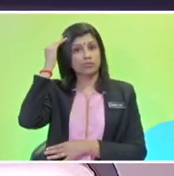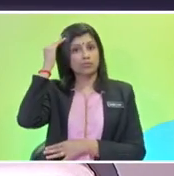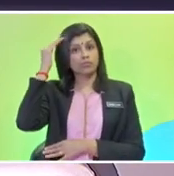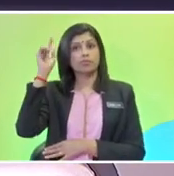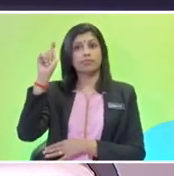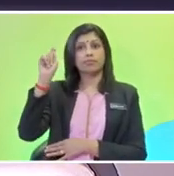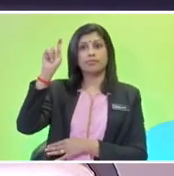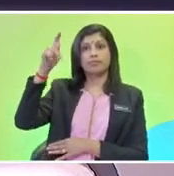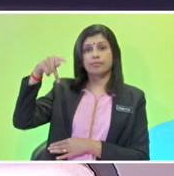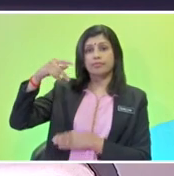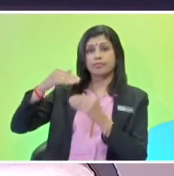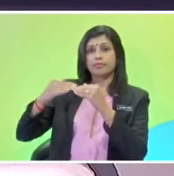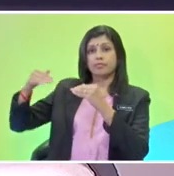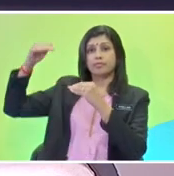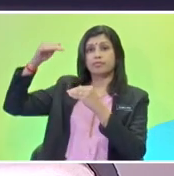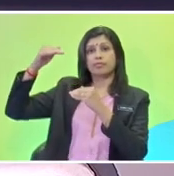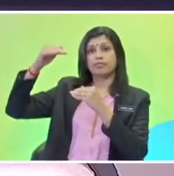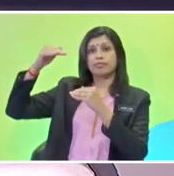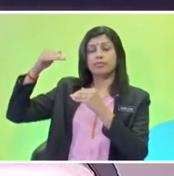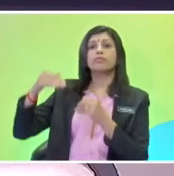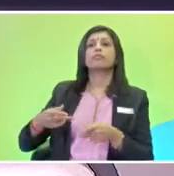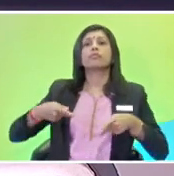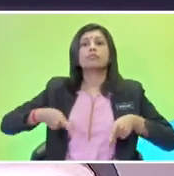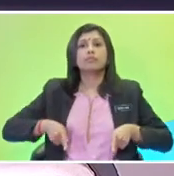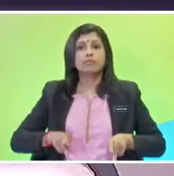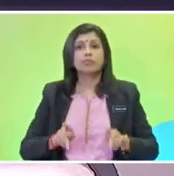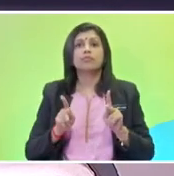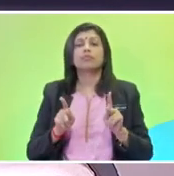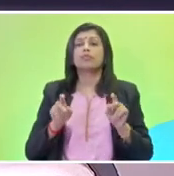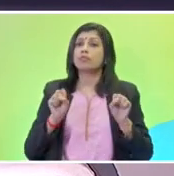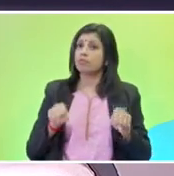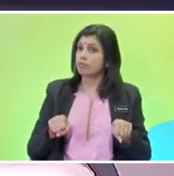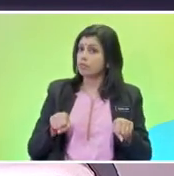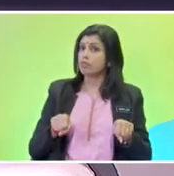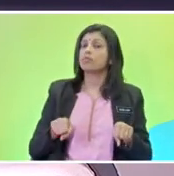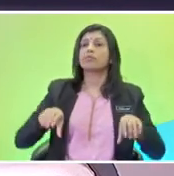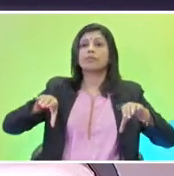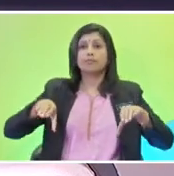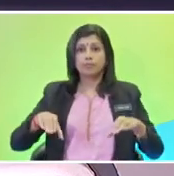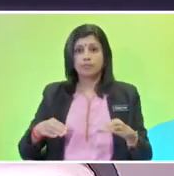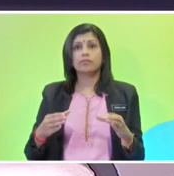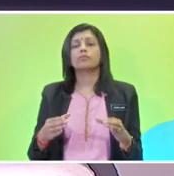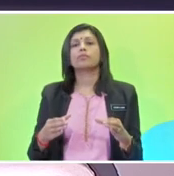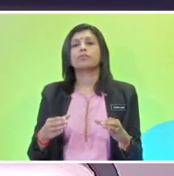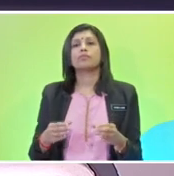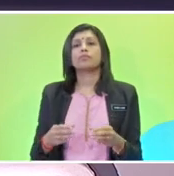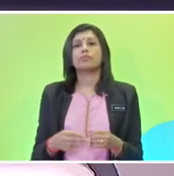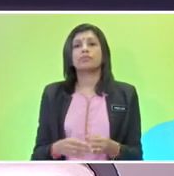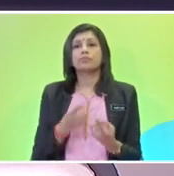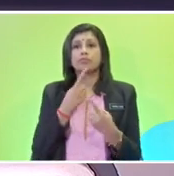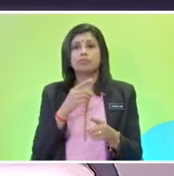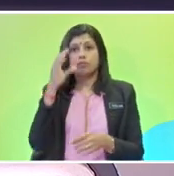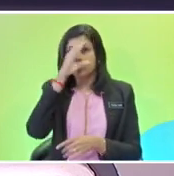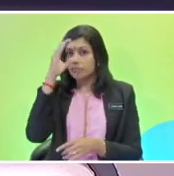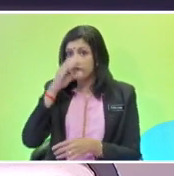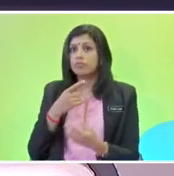berikutnya. Di mana mereka berpeluang ataupun berupaya menghasilkan penyelesaian yang berbeza